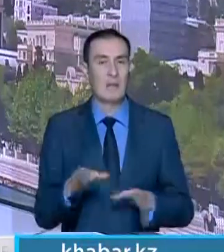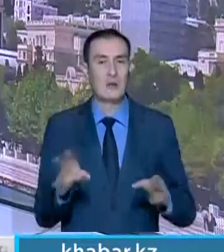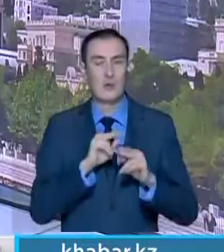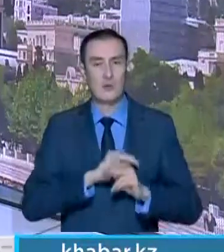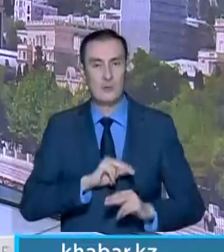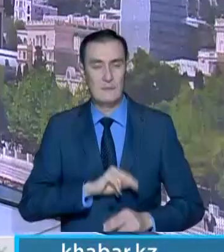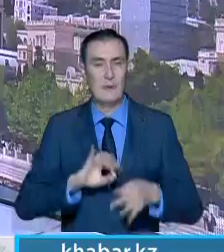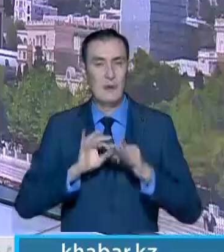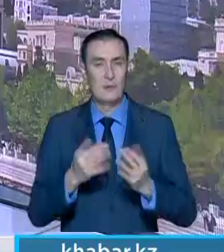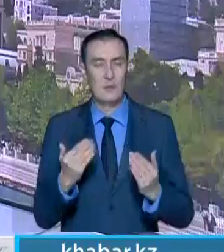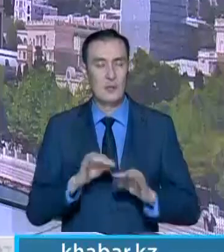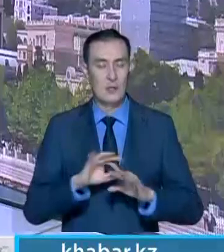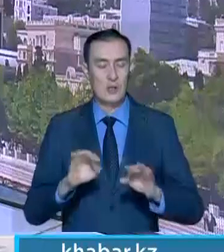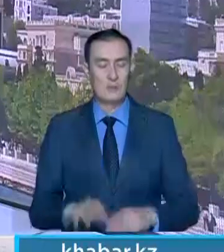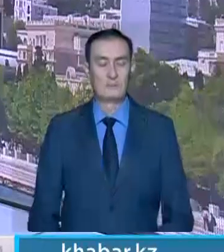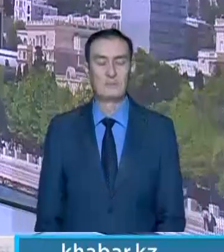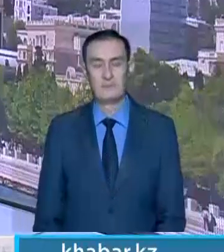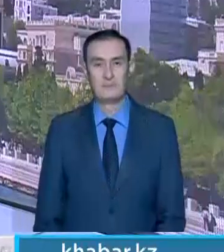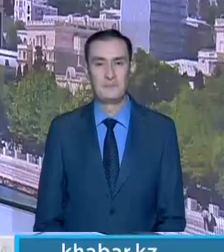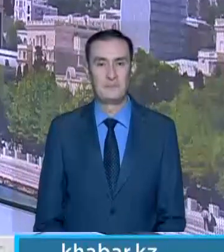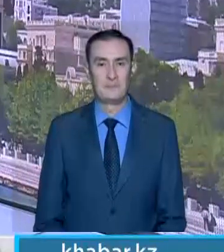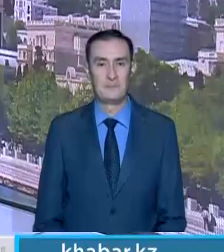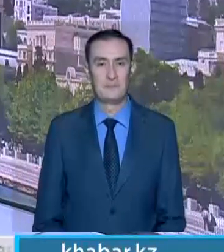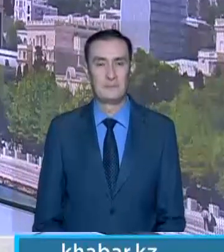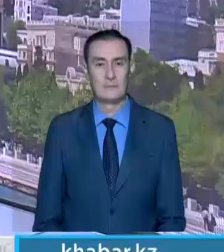сотрудничества. Подробности у Назымгуль Кумыспаевой.